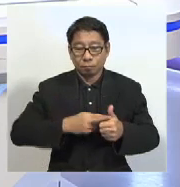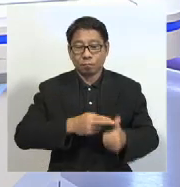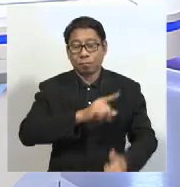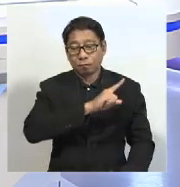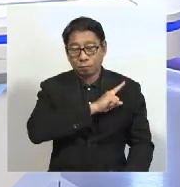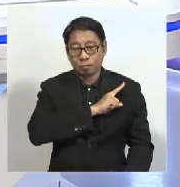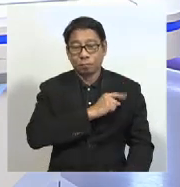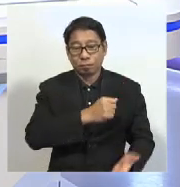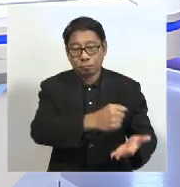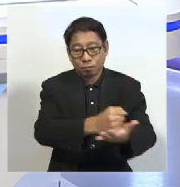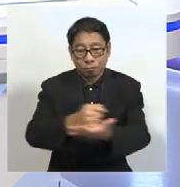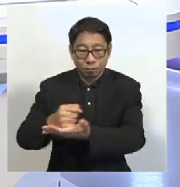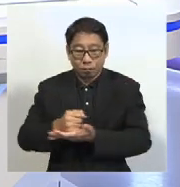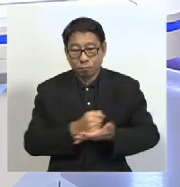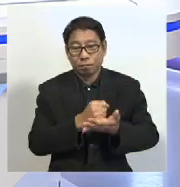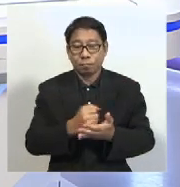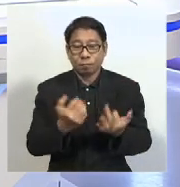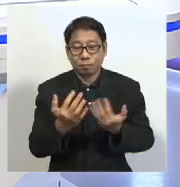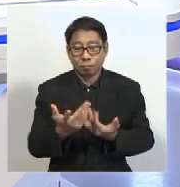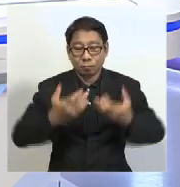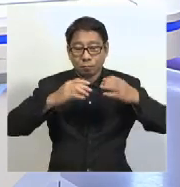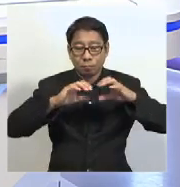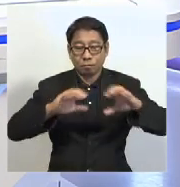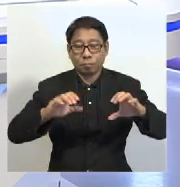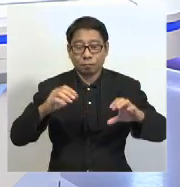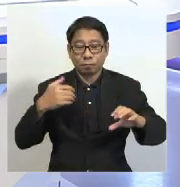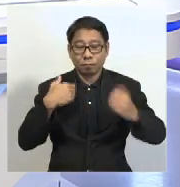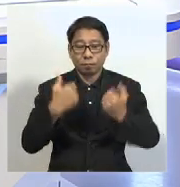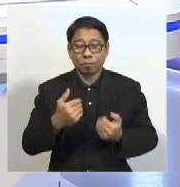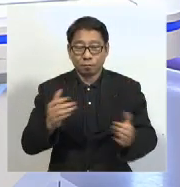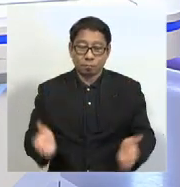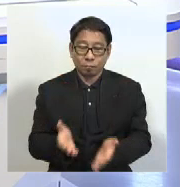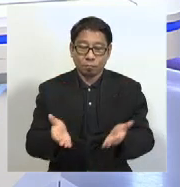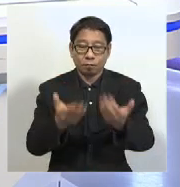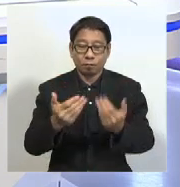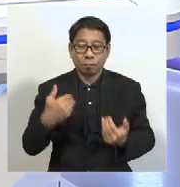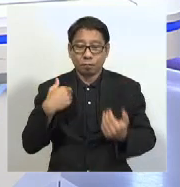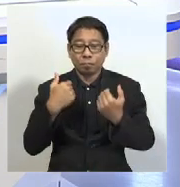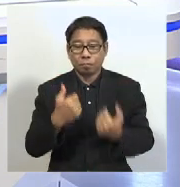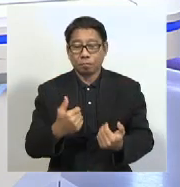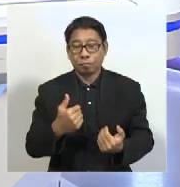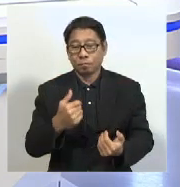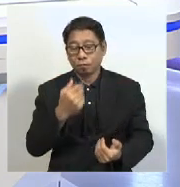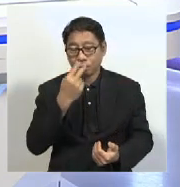ตัวเราเองนะคะต้องช่วยกันอย่ารอเพียงแค่รัฐบาลมาสนับสนุนหรือว่ารณรงค์เท่